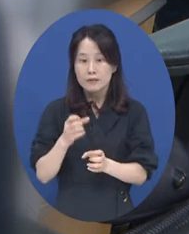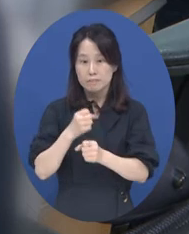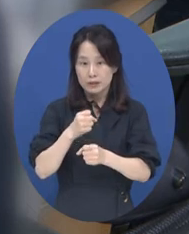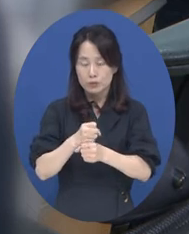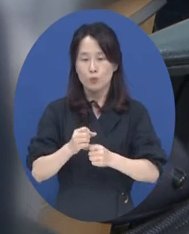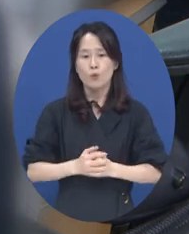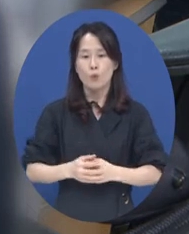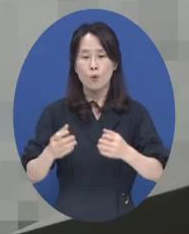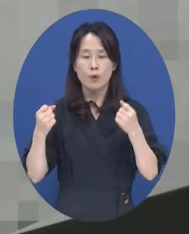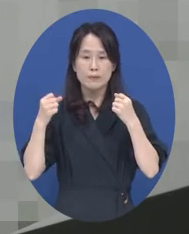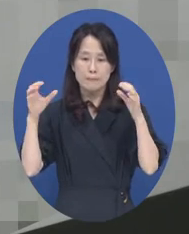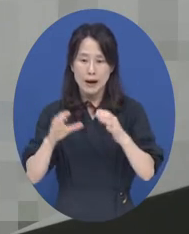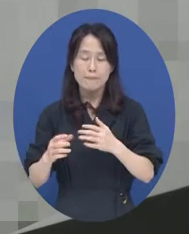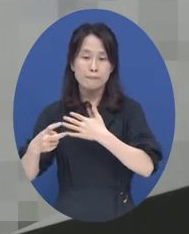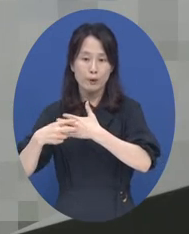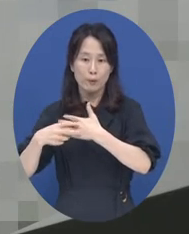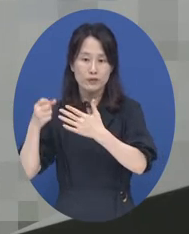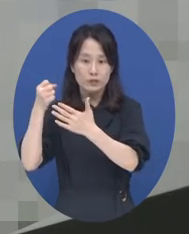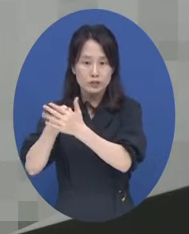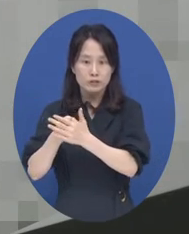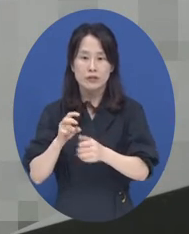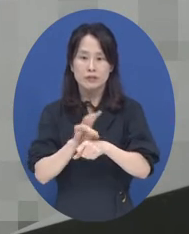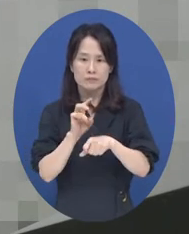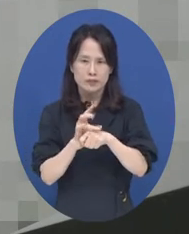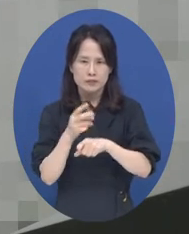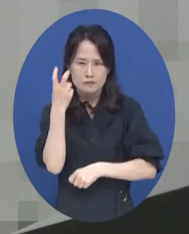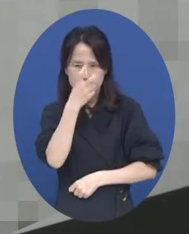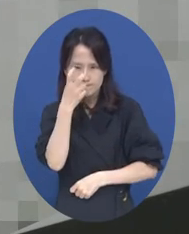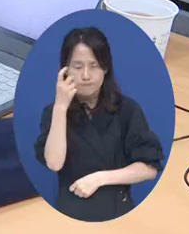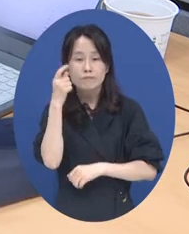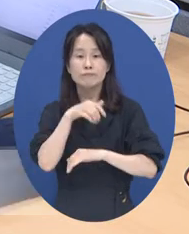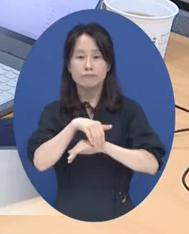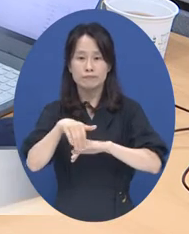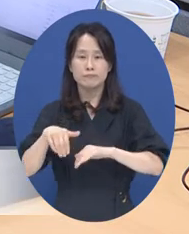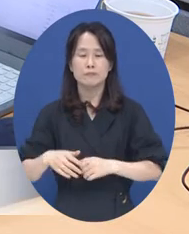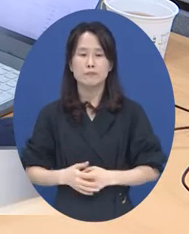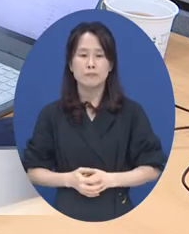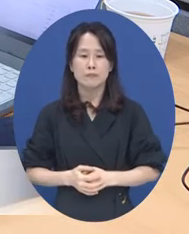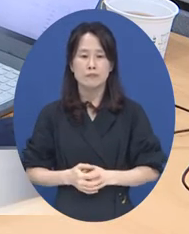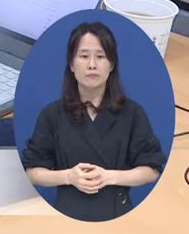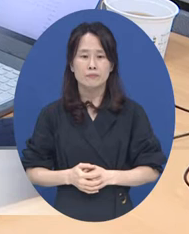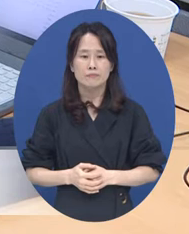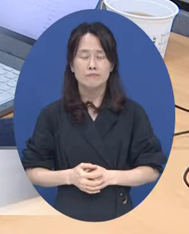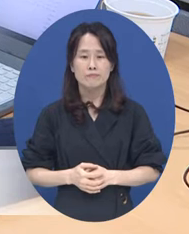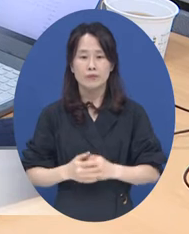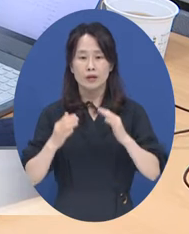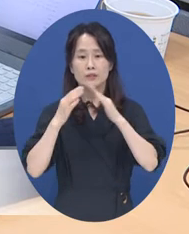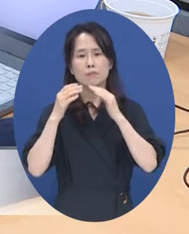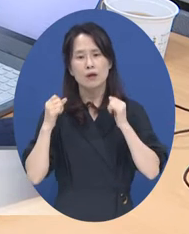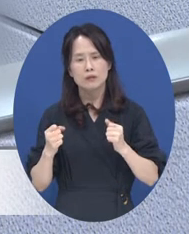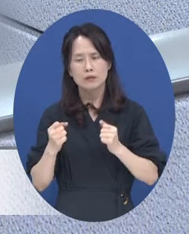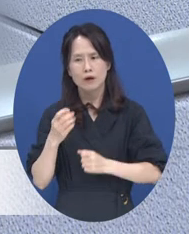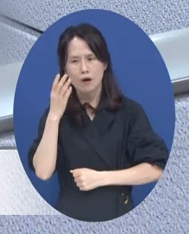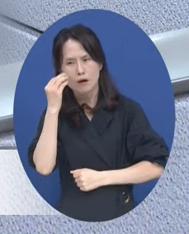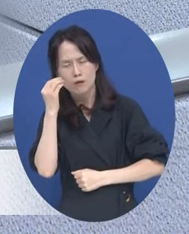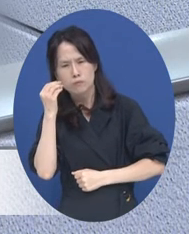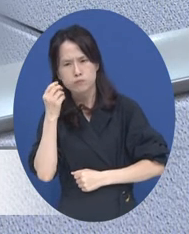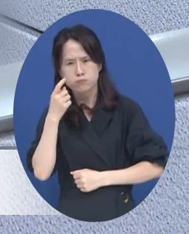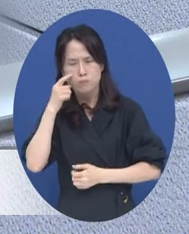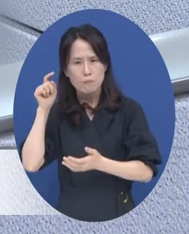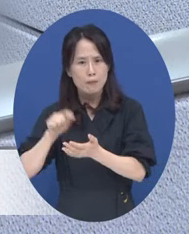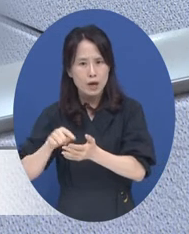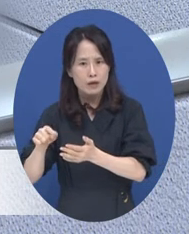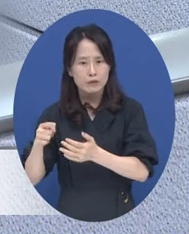재택치료 협력병원을 지정해 24시간 전담 관리합니다. 경기도의 경우 집에 있다가 이상 증상이 있을